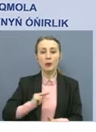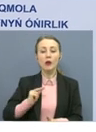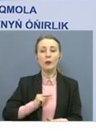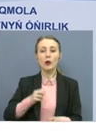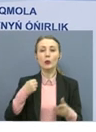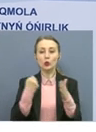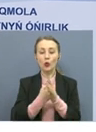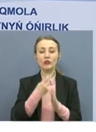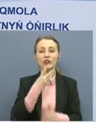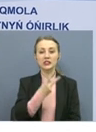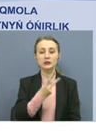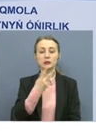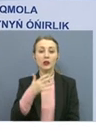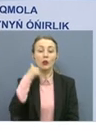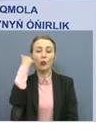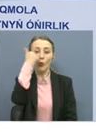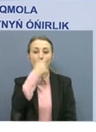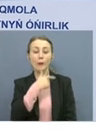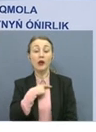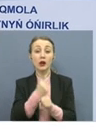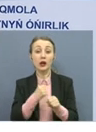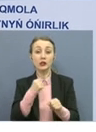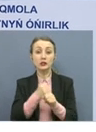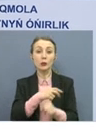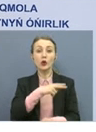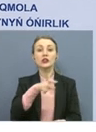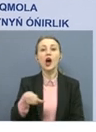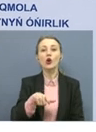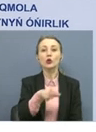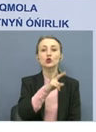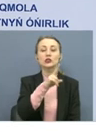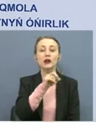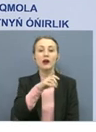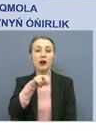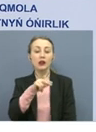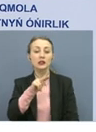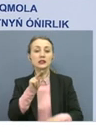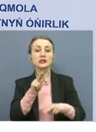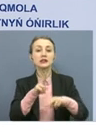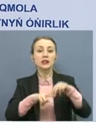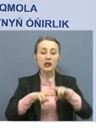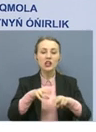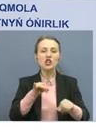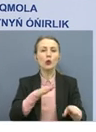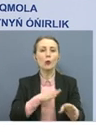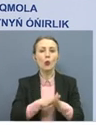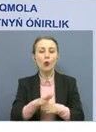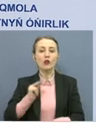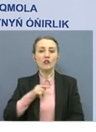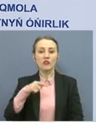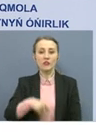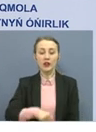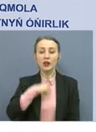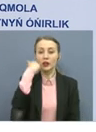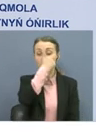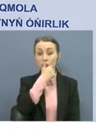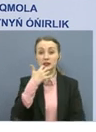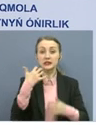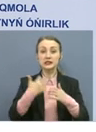біз 2025 жылға дейін құрылыс және күрделі жөндеу бойынша жол картасын әзірледік. Ағымдағы жылы қалалық жолдарды орташа